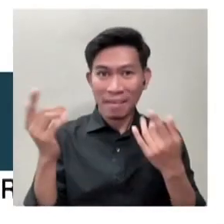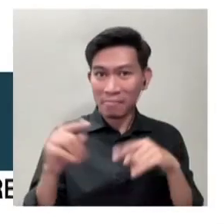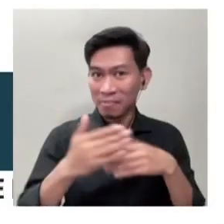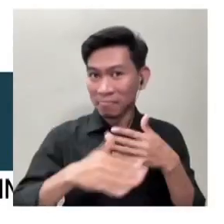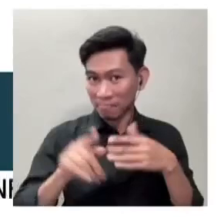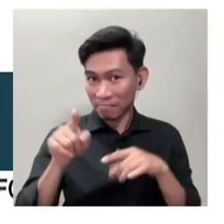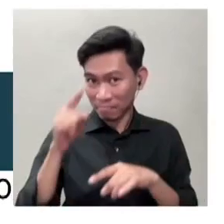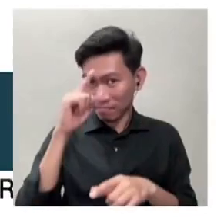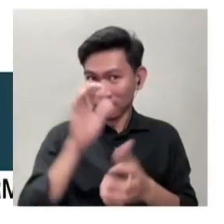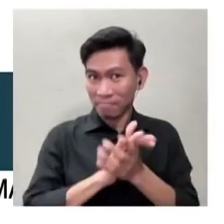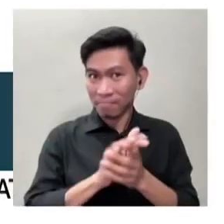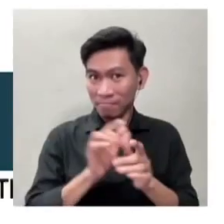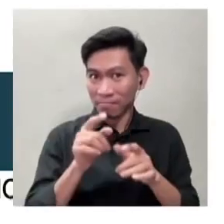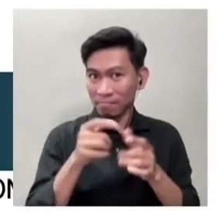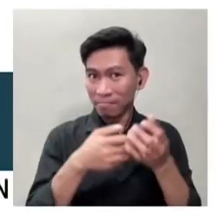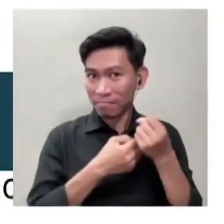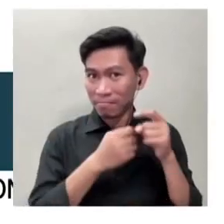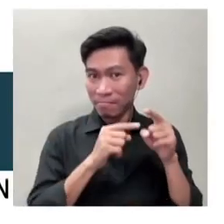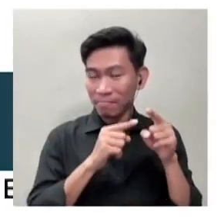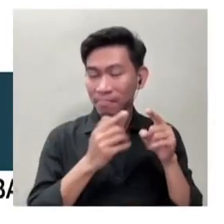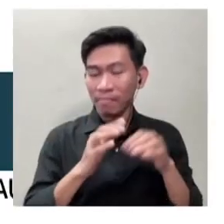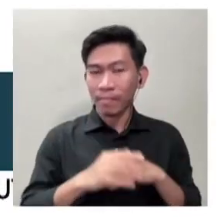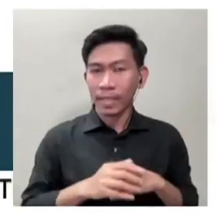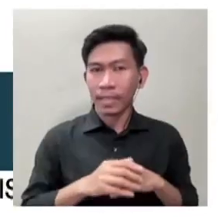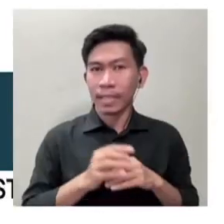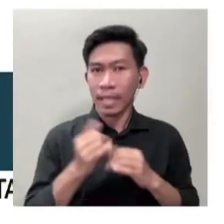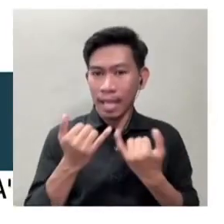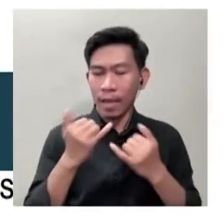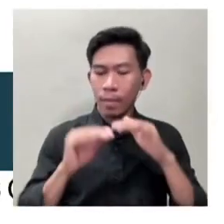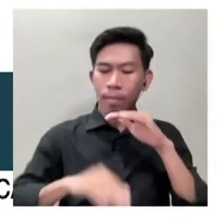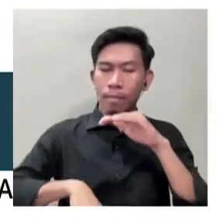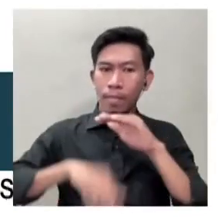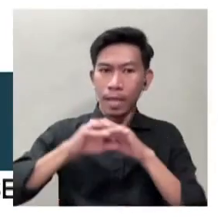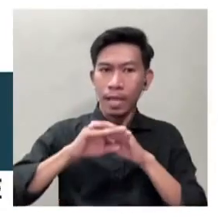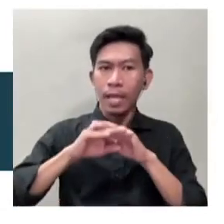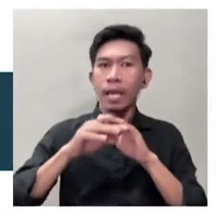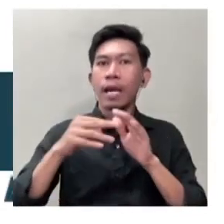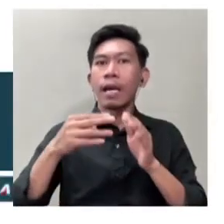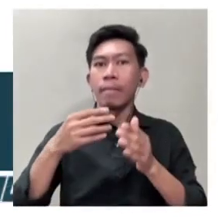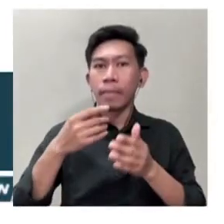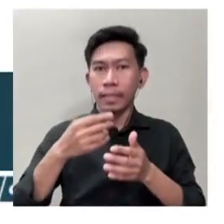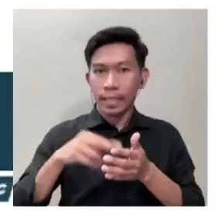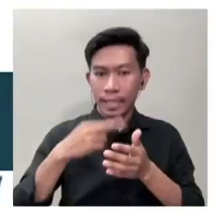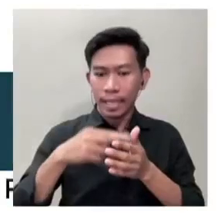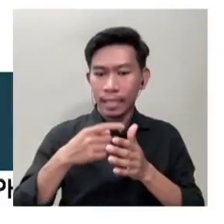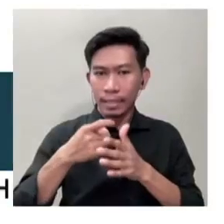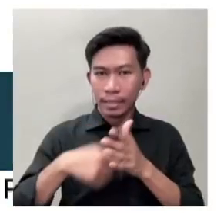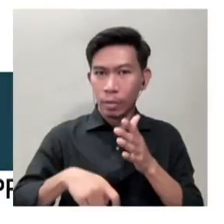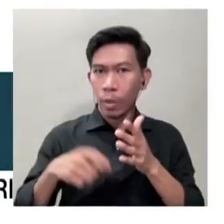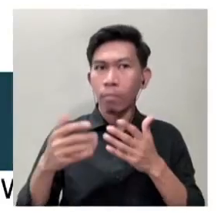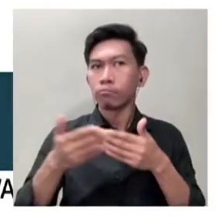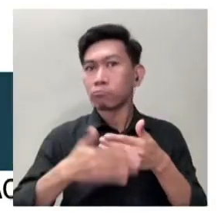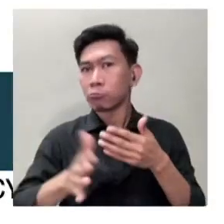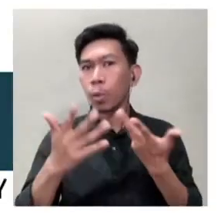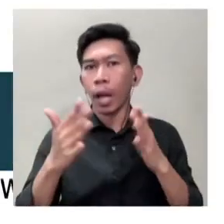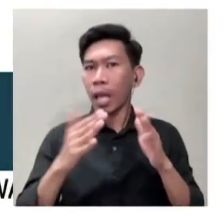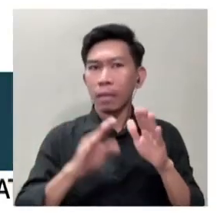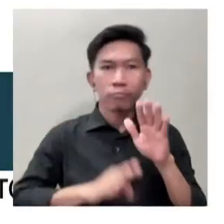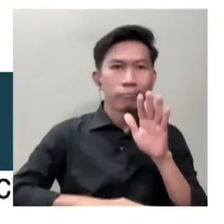May kumpiyansa ho ba kayo na dahil tinanggal na tong price cap, na hindi na sisirit muli ang presyo ng